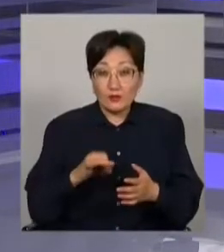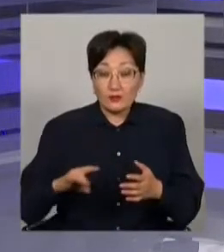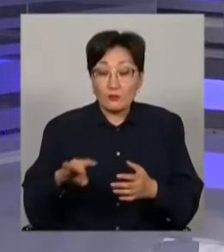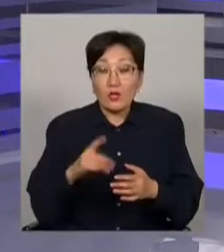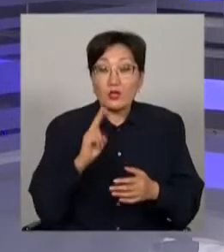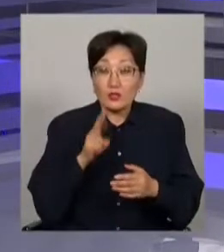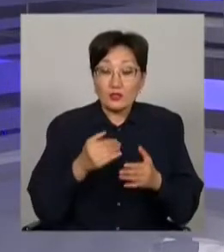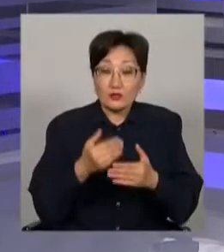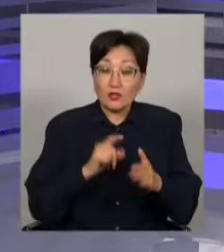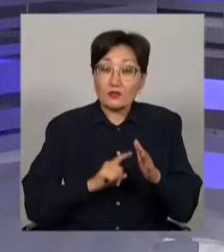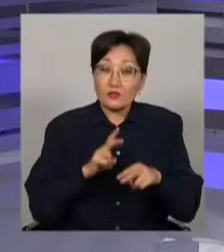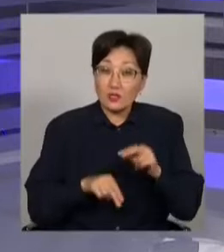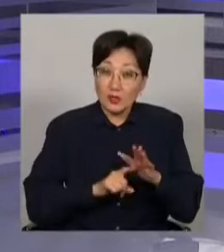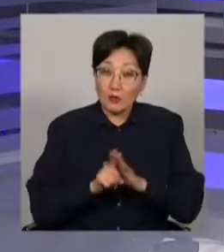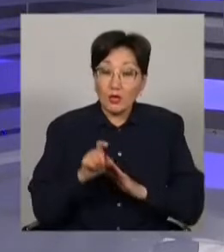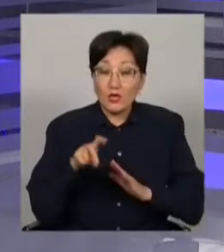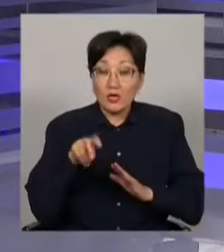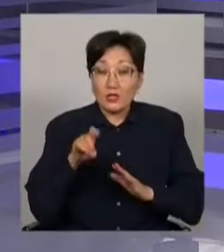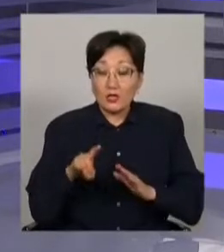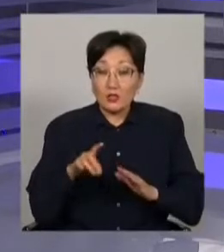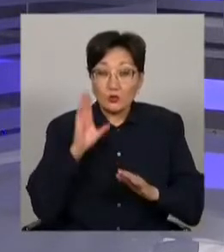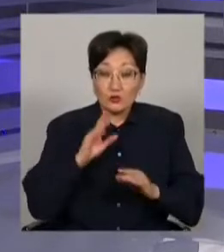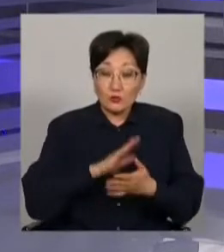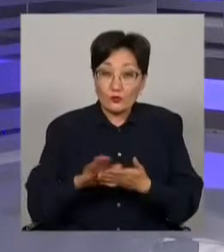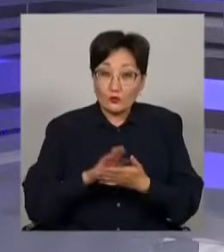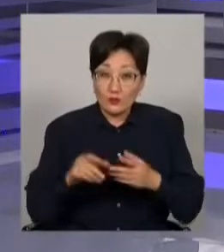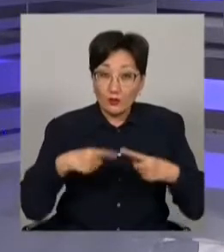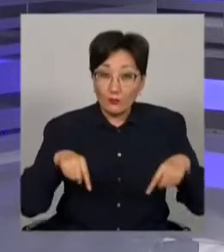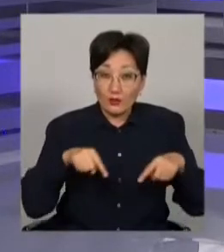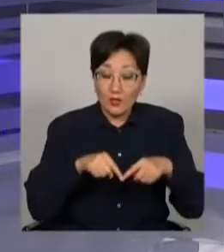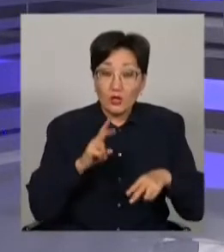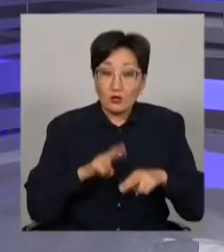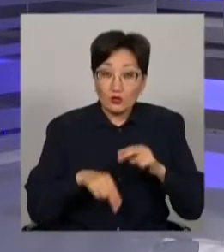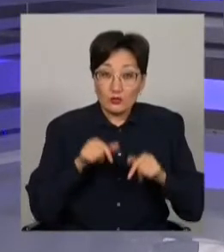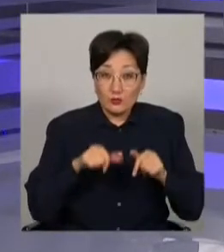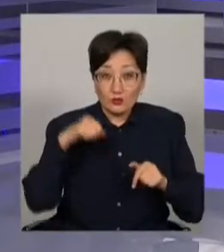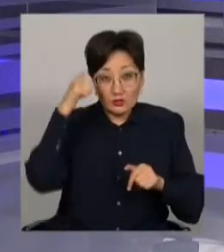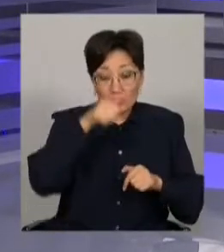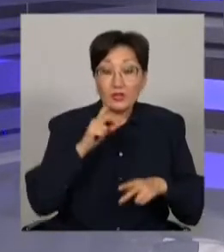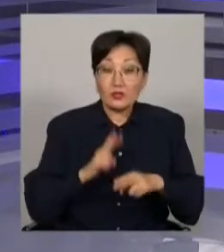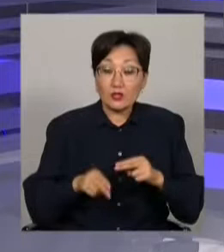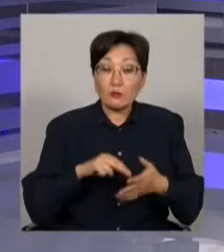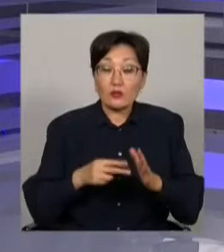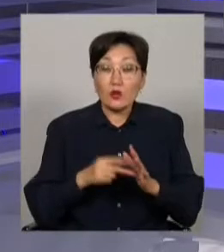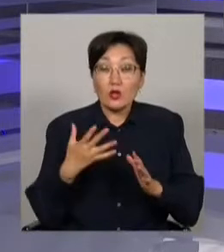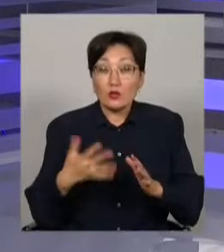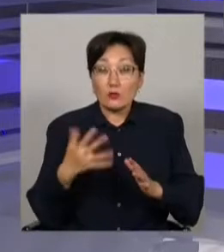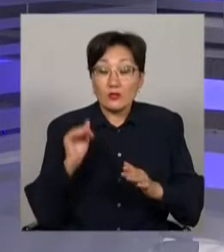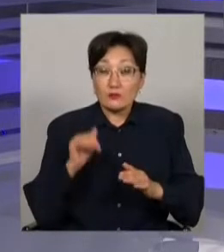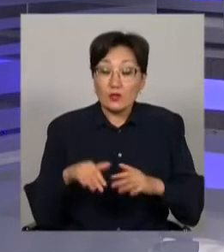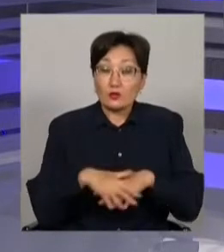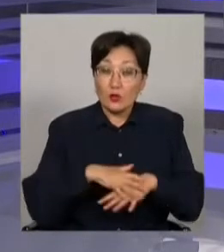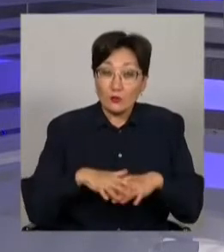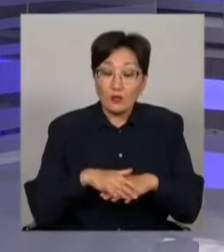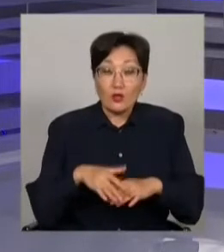2 жыл бұрын салына бастаған қарғалы су тазарту станциясының құрылысы биыл аяқталмақ. Осылайша мұндағы 55 мың тұрғын тіршілік